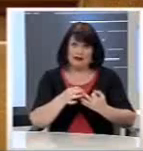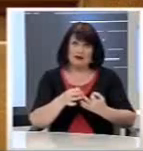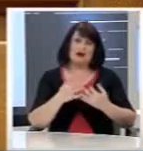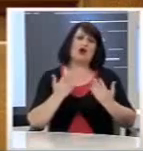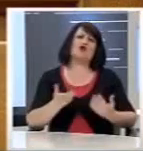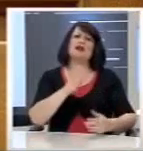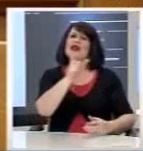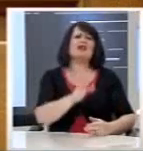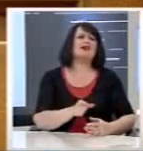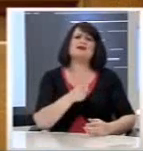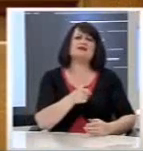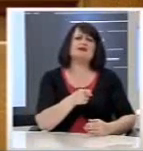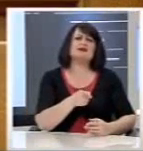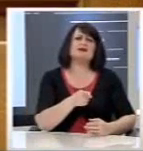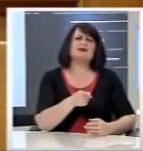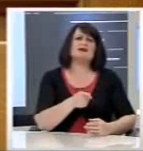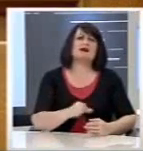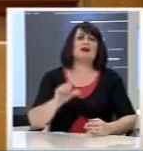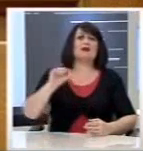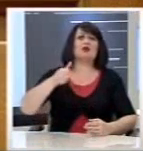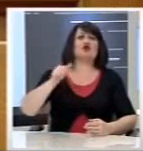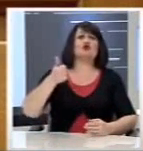γίνεται τελικά ο πρώτος στην